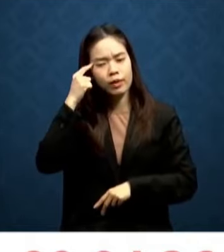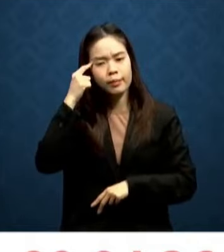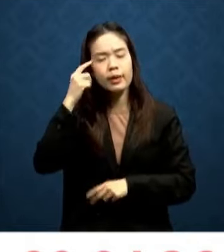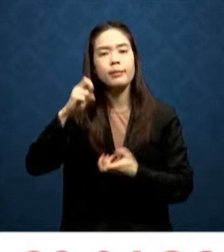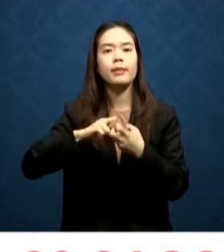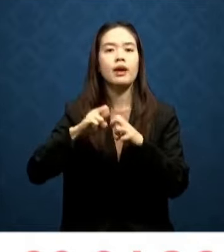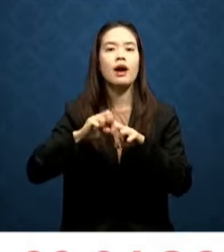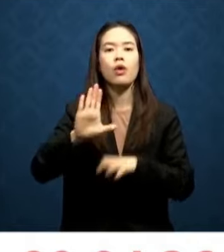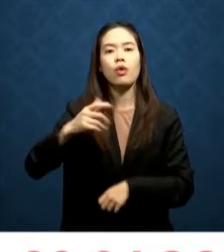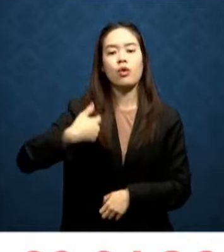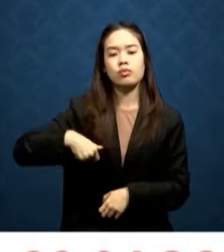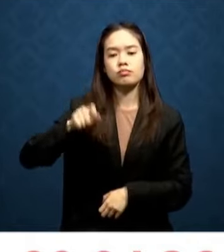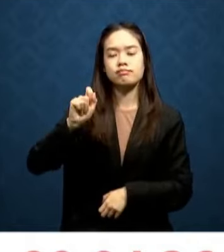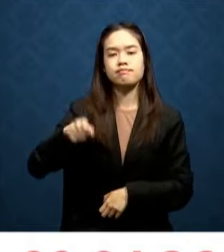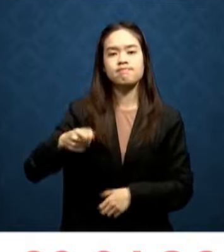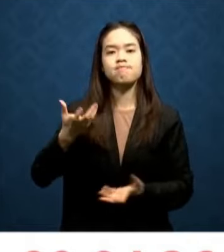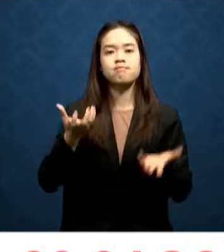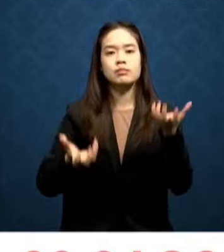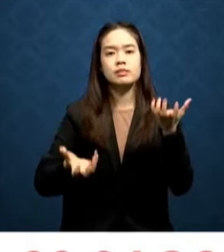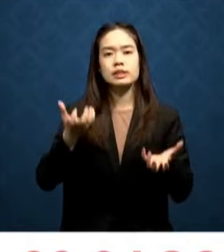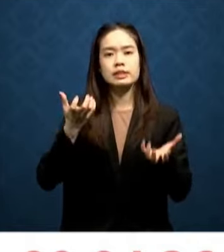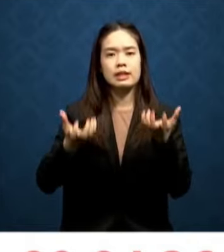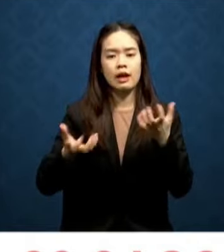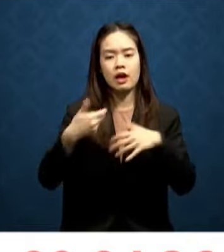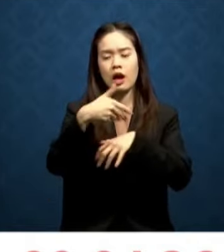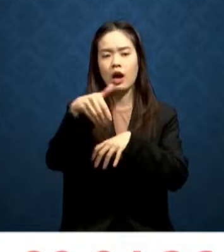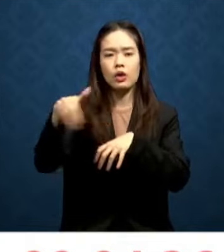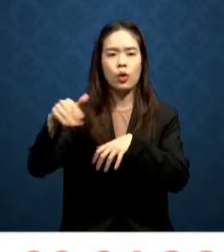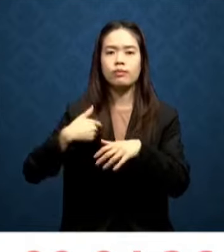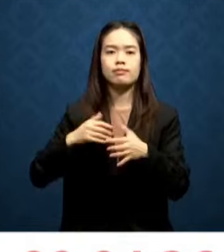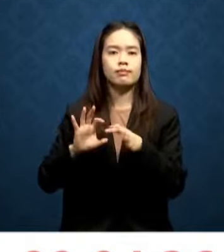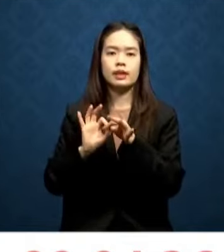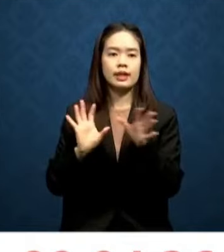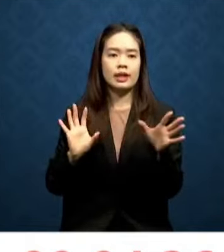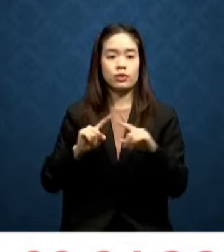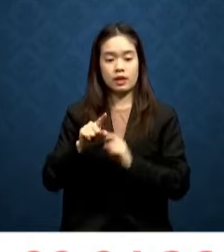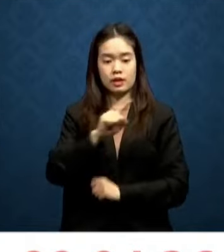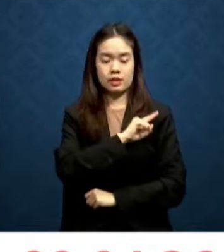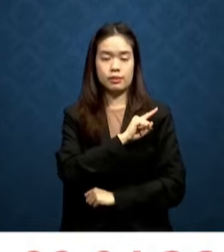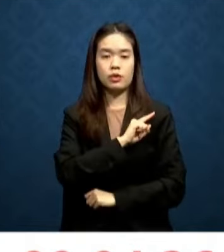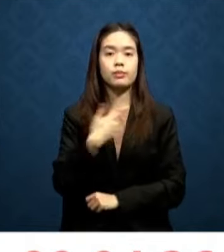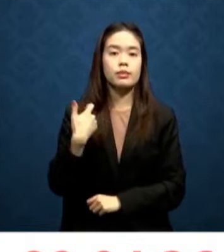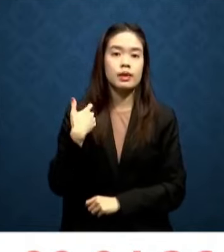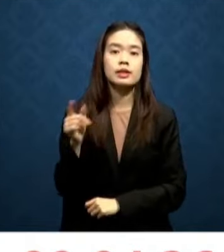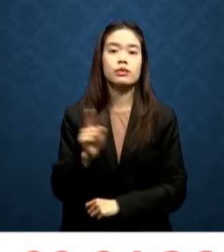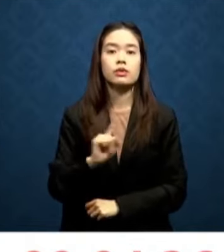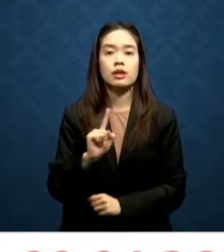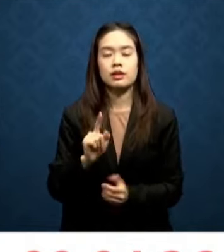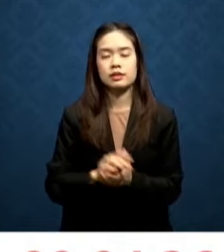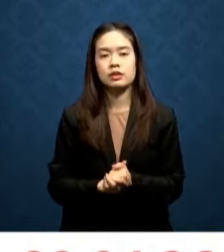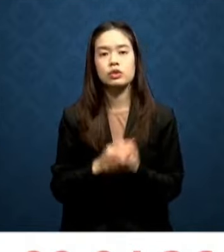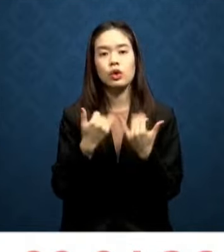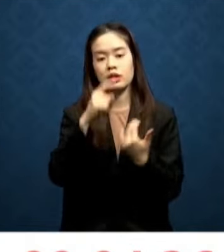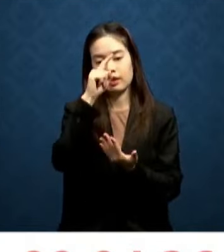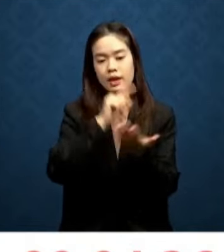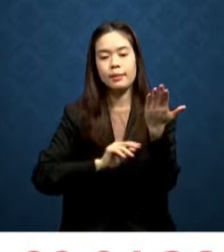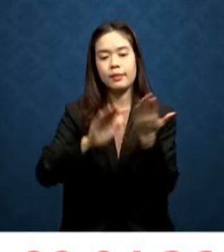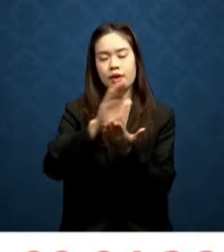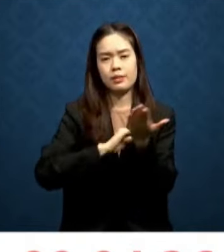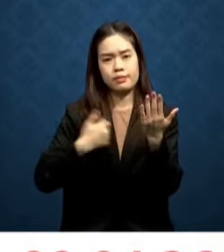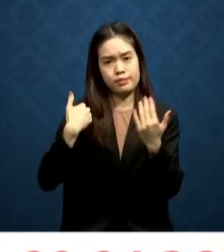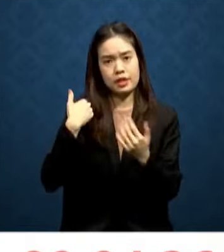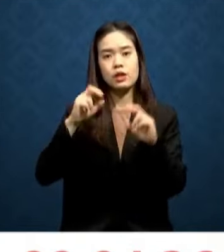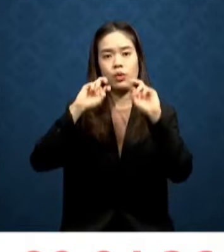ายนอกดีกว่านะครับหน้าที่เรามีไหมสิทธิเรามีครับแต่หน้าที่เรามีหรือไม่ผมว่าประเทศชาติมีเรื่องเร่ง